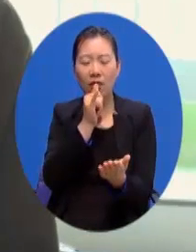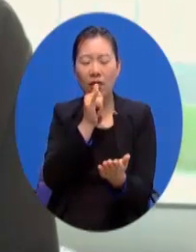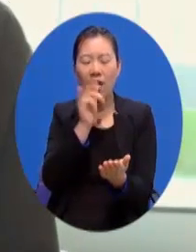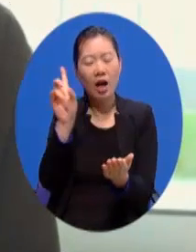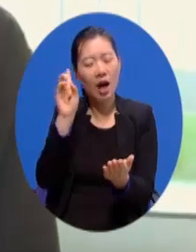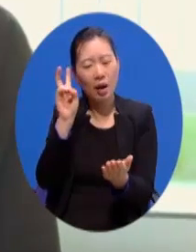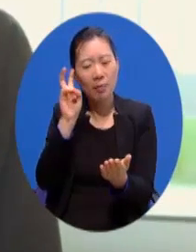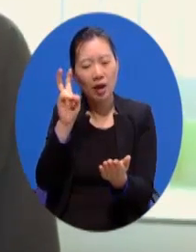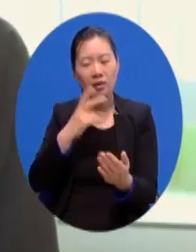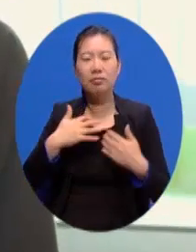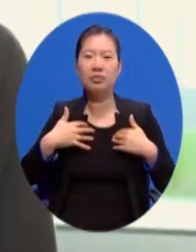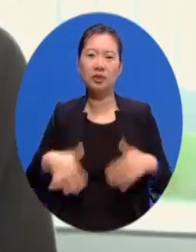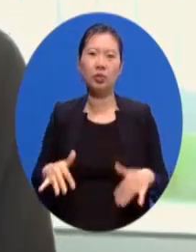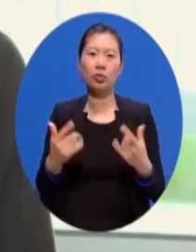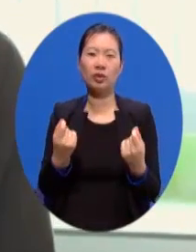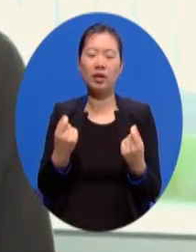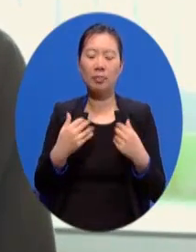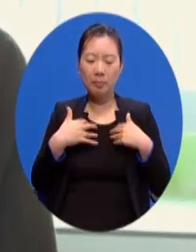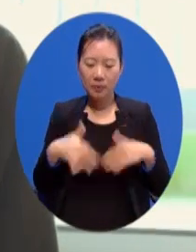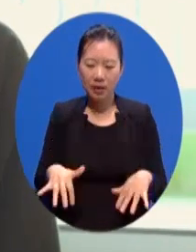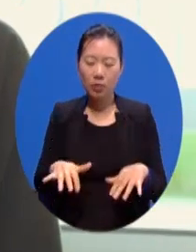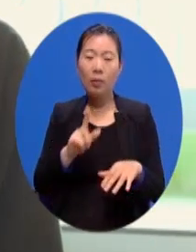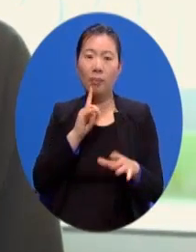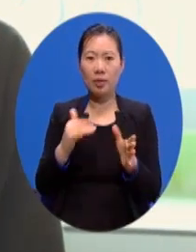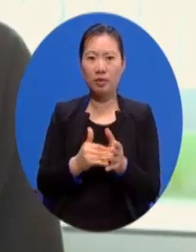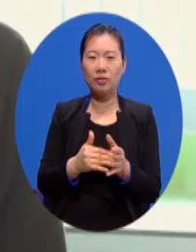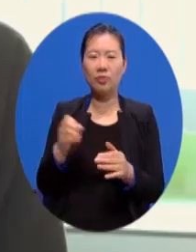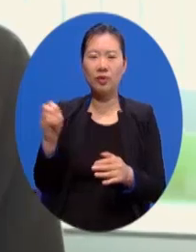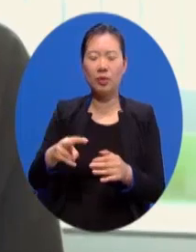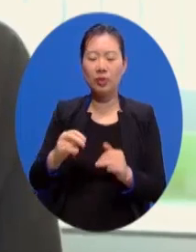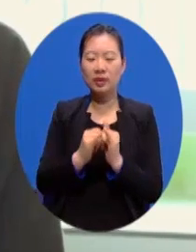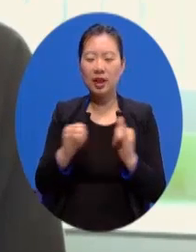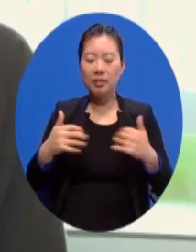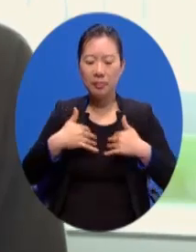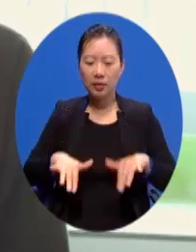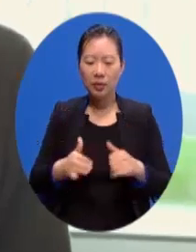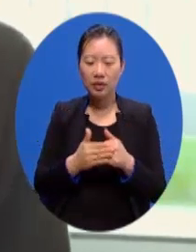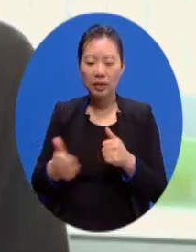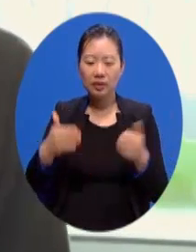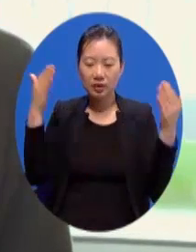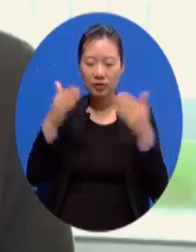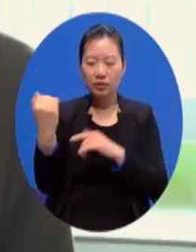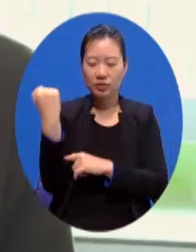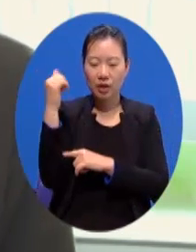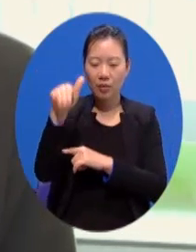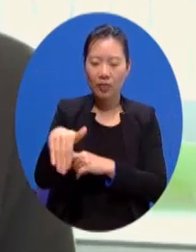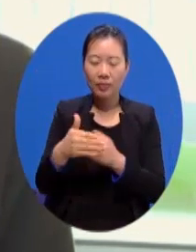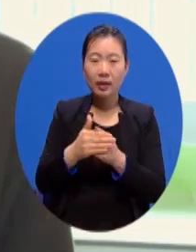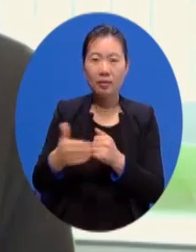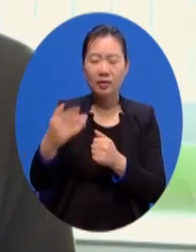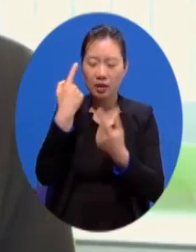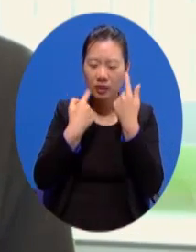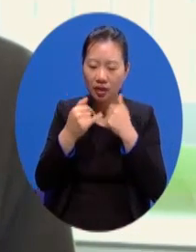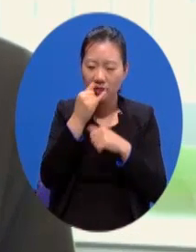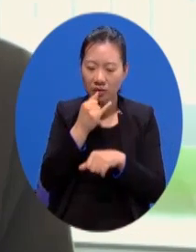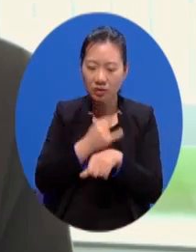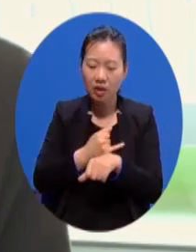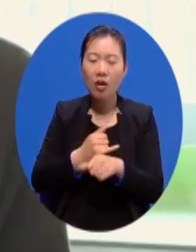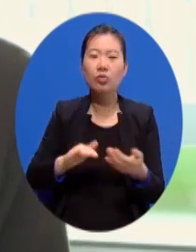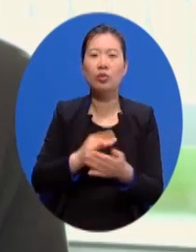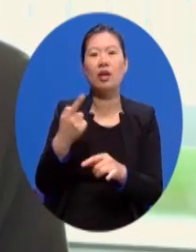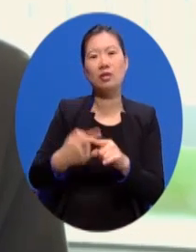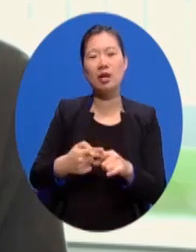아무래도 피곤해요. 피곤해하고 사람이 피곤하다 보면 집중력이 떨어지니까 다칠 수도 있고